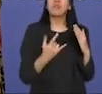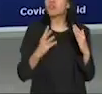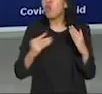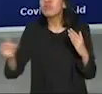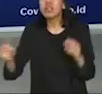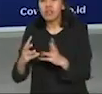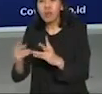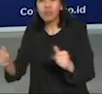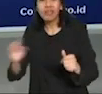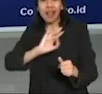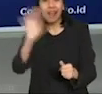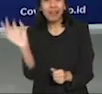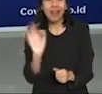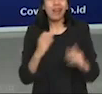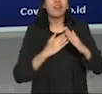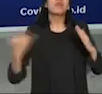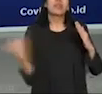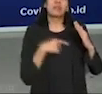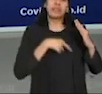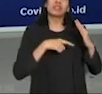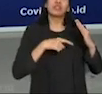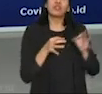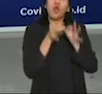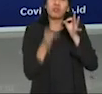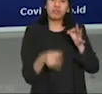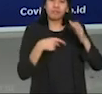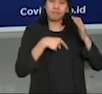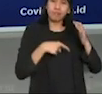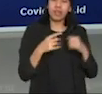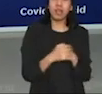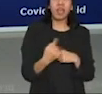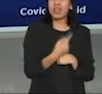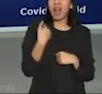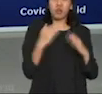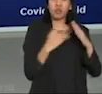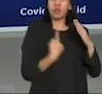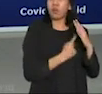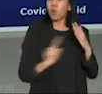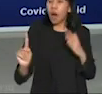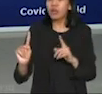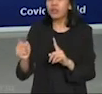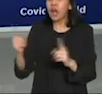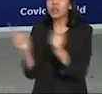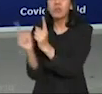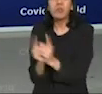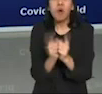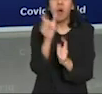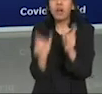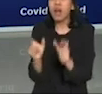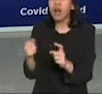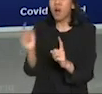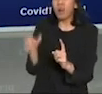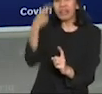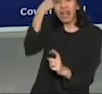Ia tetap tinggal di rumah kita tidak pernah tahu siapa yang berada diluar rumah yang membawa virus ini karena